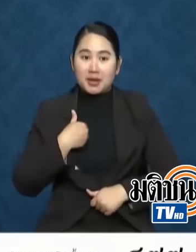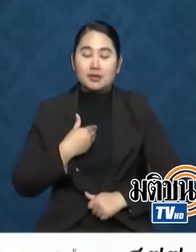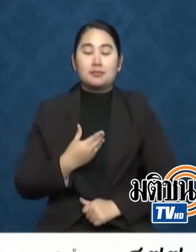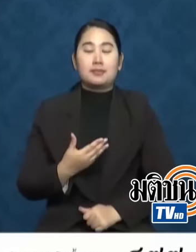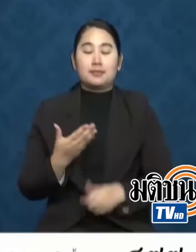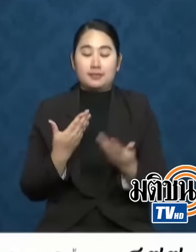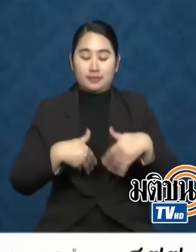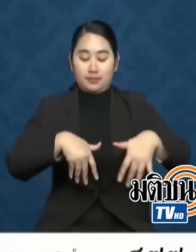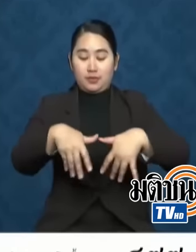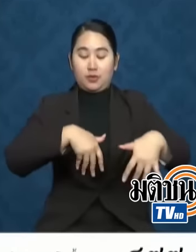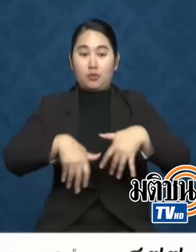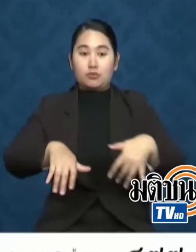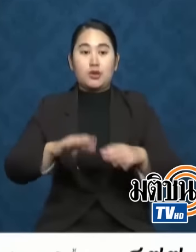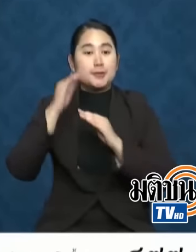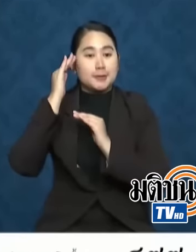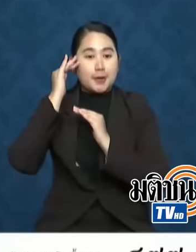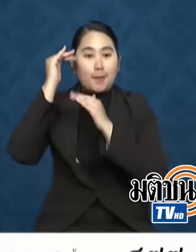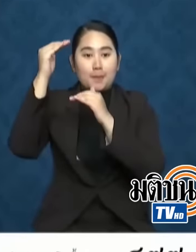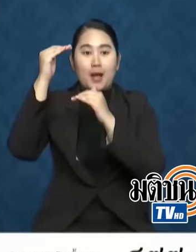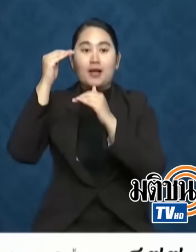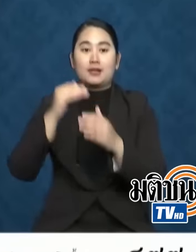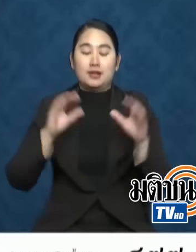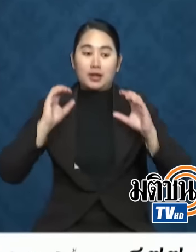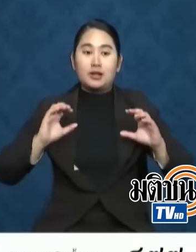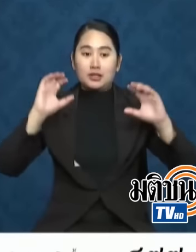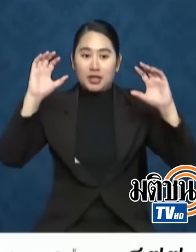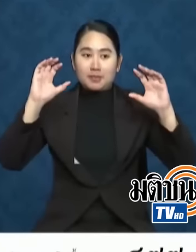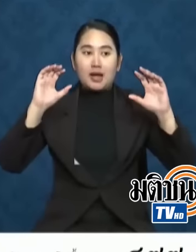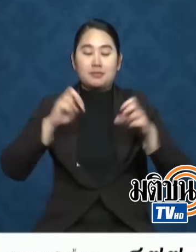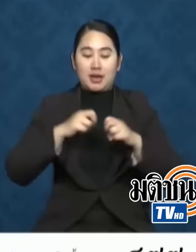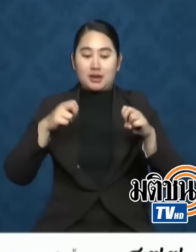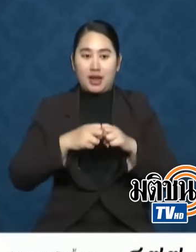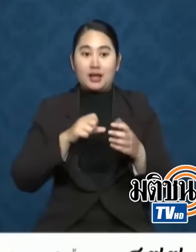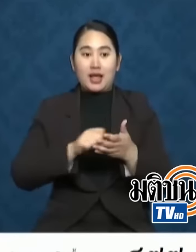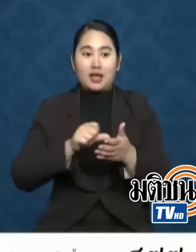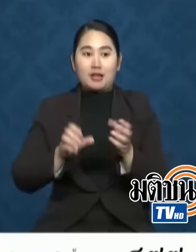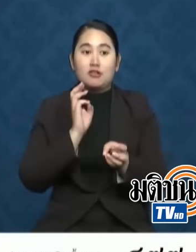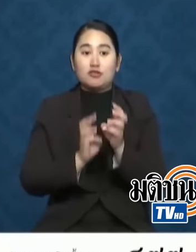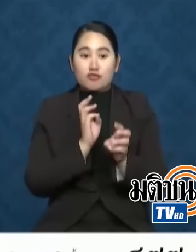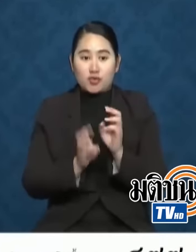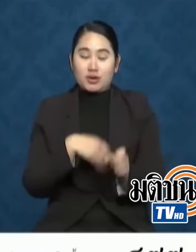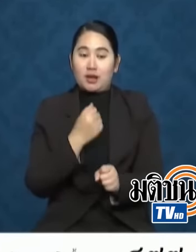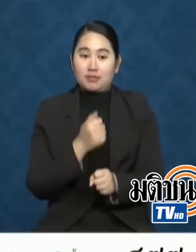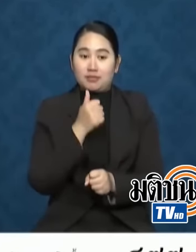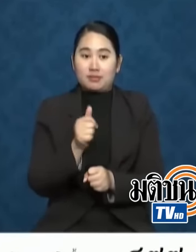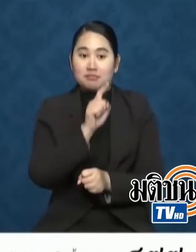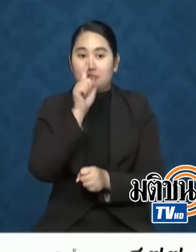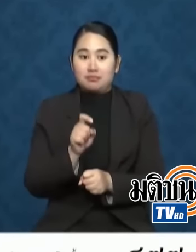และประชาชนพอจะตั้งความหวังกับรัฐบาลชุดนี้ในการแก้ไขปัญหา PM 2.5 ได้หรือเปล่า